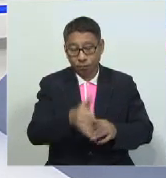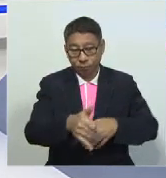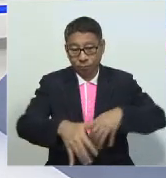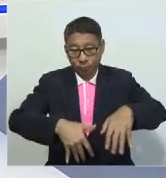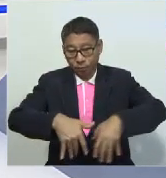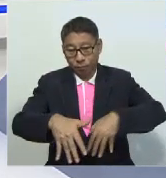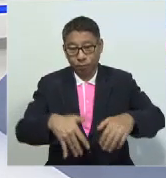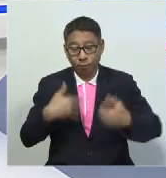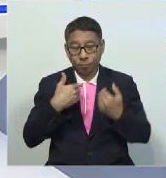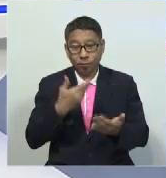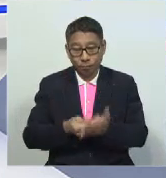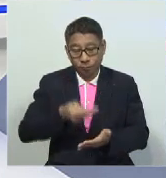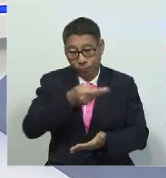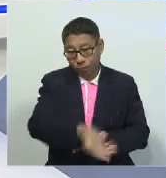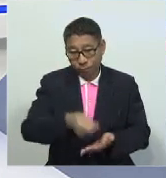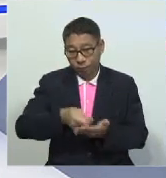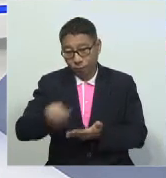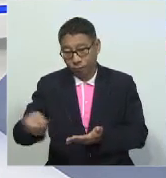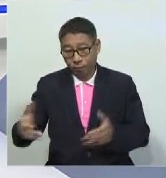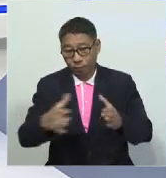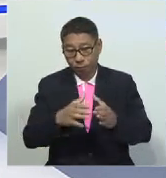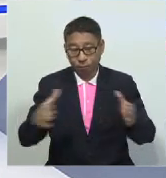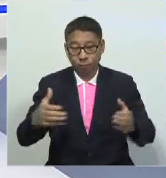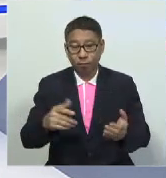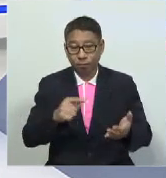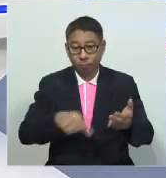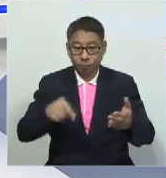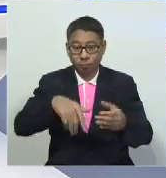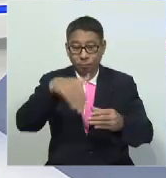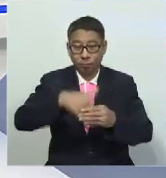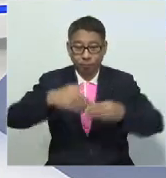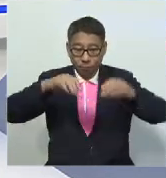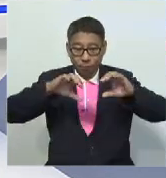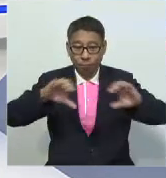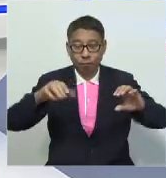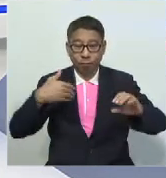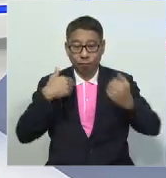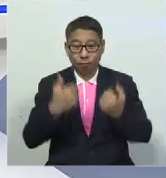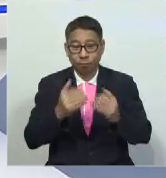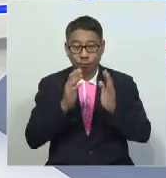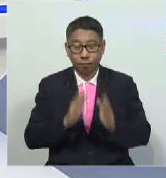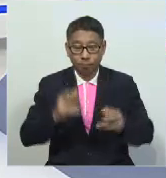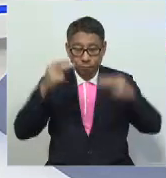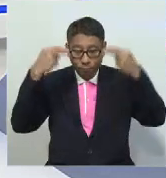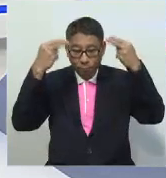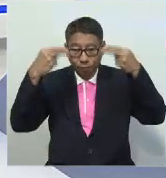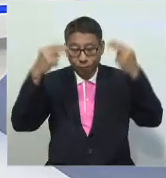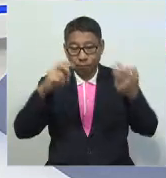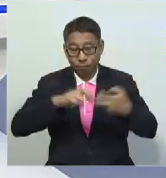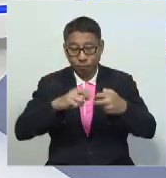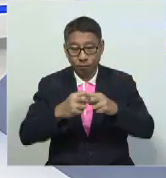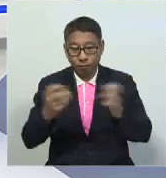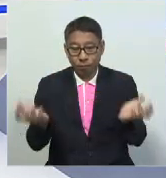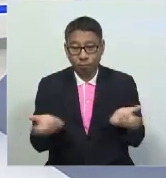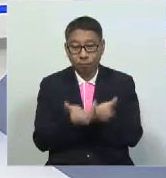อนโยบายที่ใช้จ่ายเงินมหาศาลถ้าหากว่าได้รับเลือกตั้งได้เป็นรัฐบาลขึ้นมาเนี่ยก็มีหลายคนนะคะเป็นห่วงว่าจะส่งผลกระ